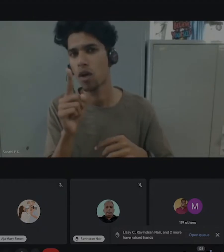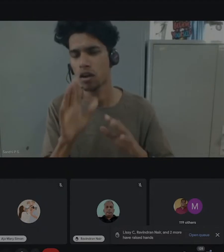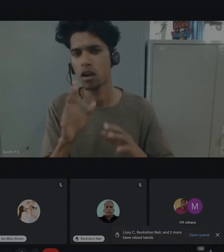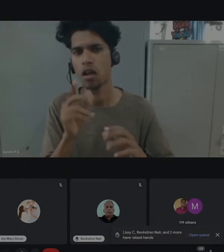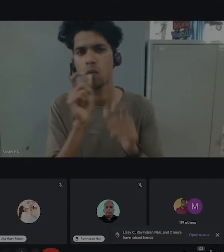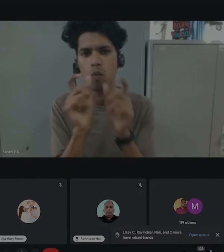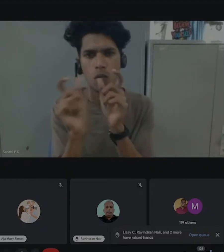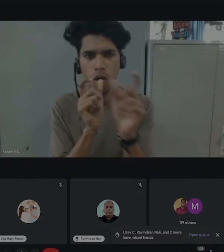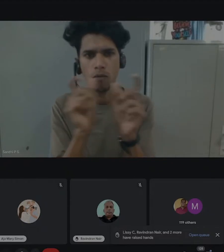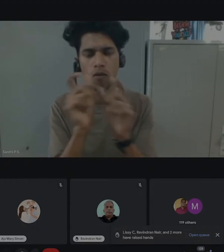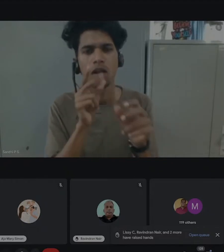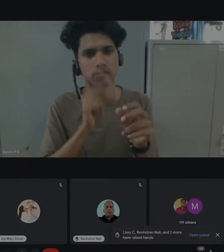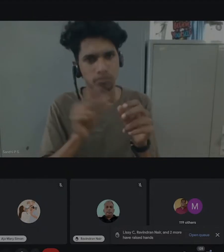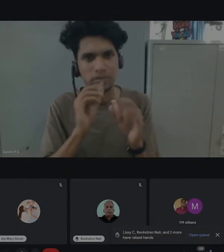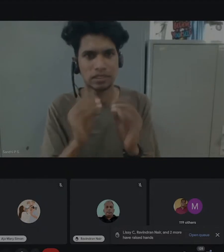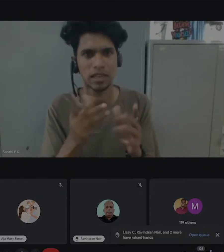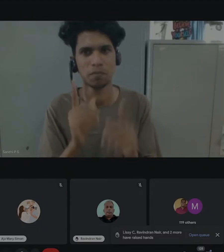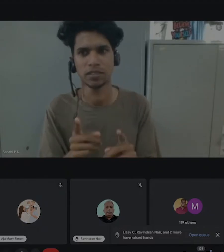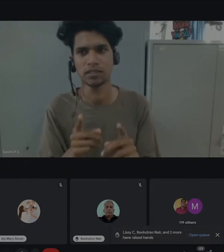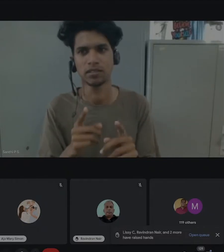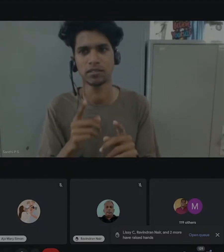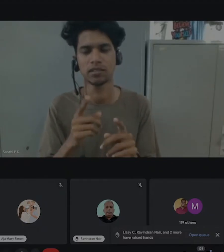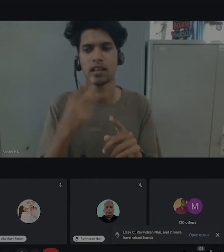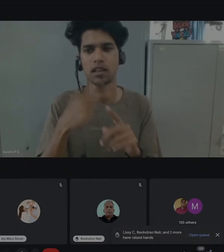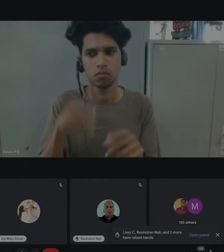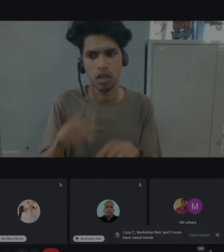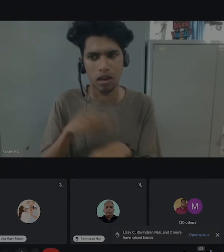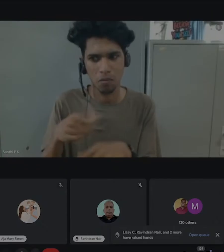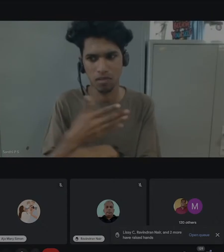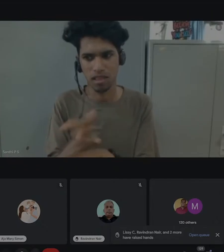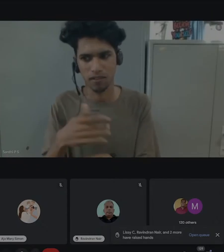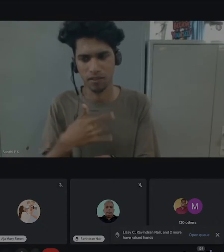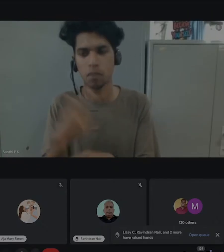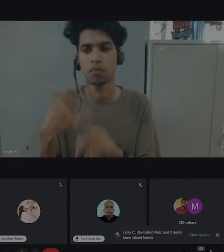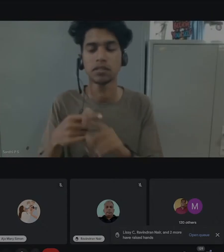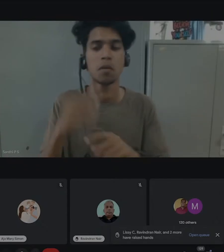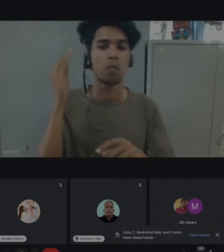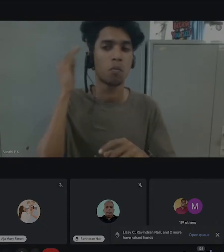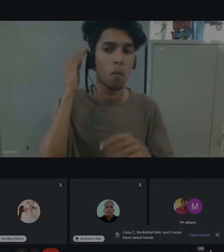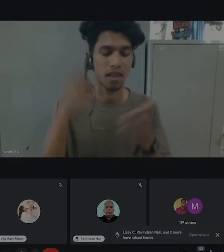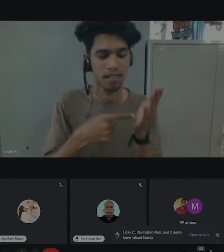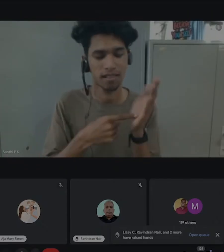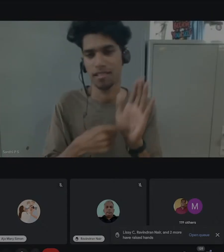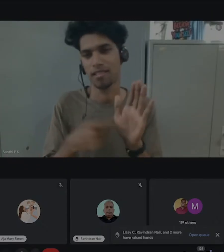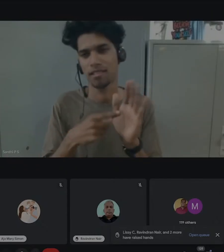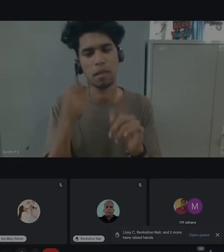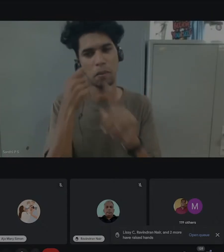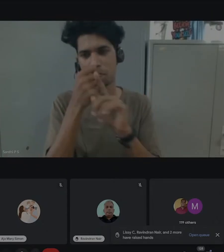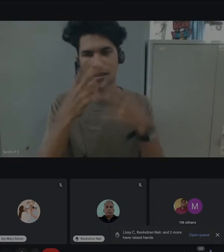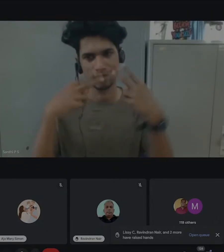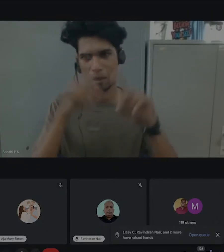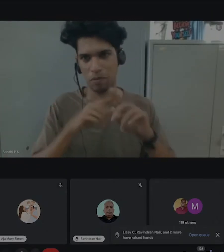3 വയസ്സായി. പിന്നെ മൊബൈലിന്റെ ഉപയോഗം വളരെയധികം കുട്ടികളുടെ ലാംഗ്വേജ് ഡെവലപ്മെന്റിനെ ബാധിക്കുന്നുണ്ട്. അപ്പൊ